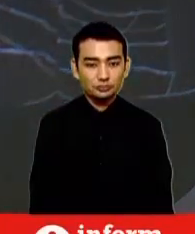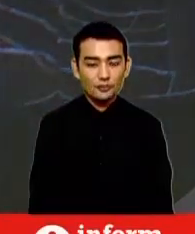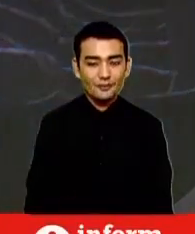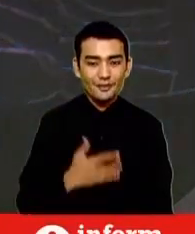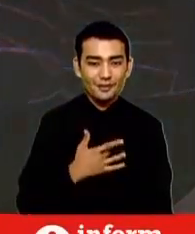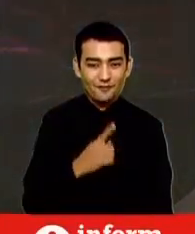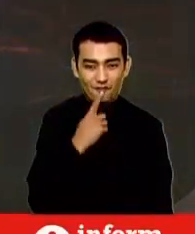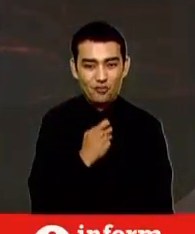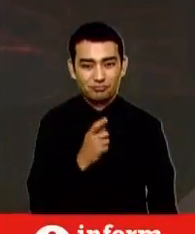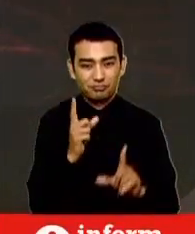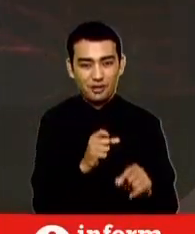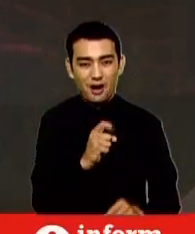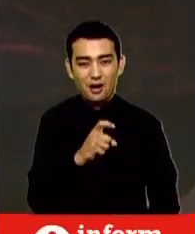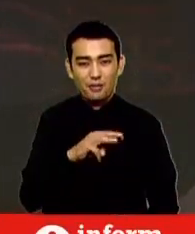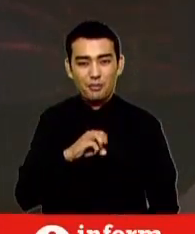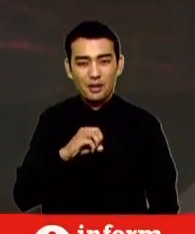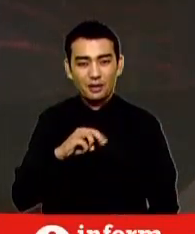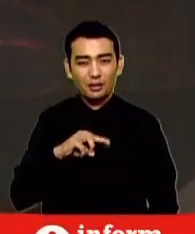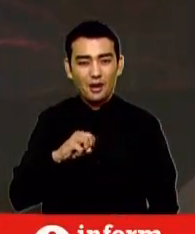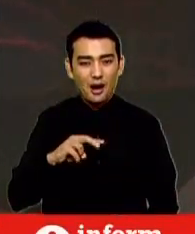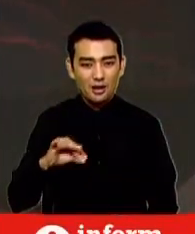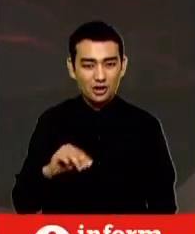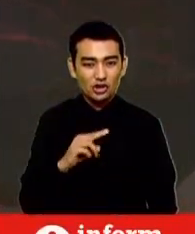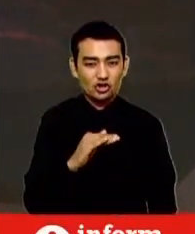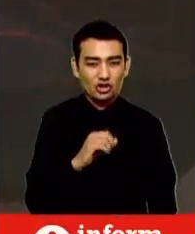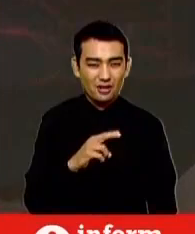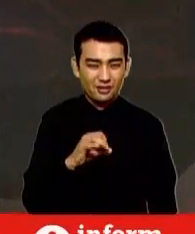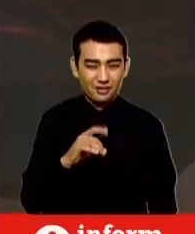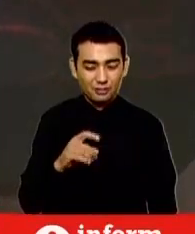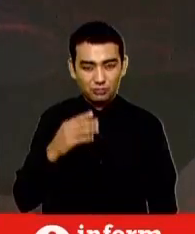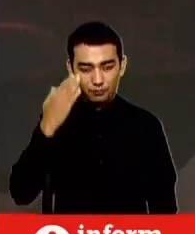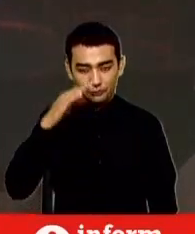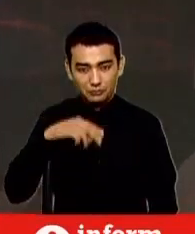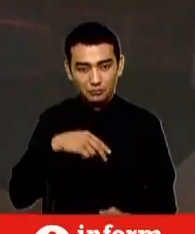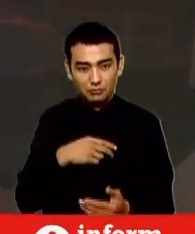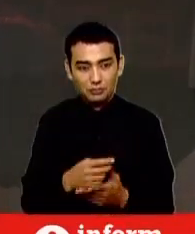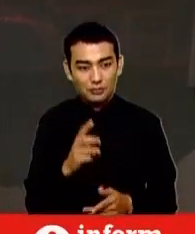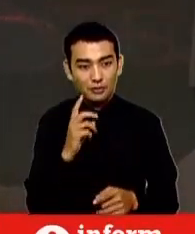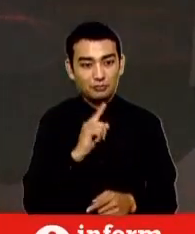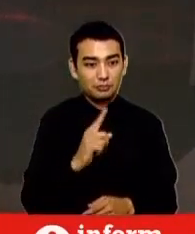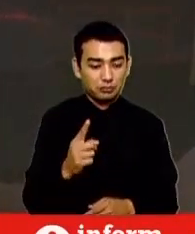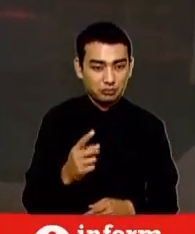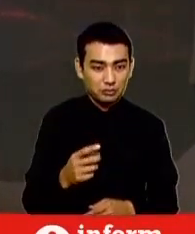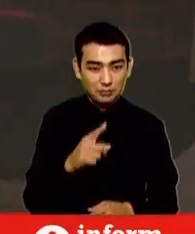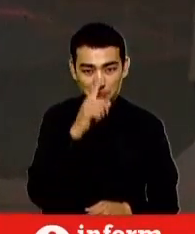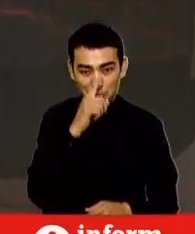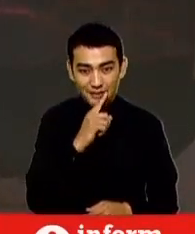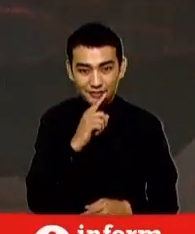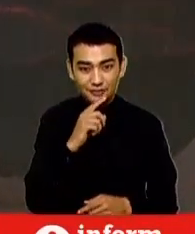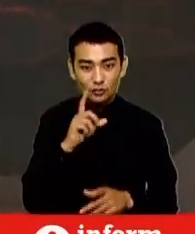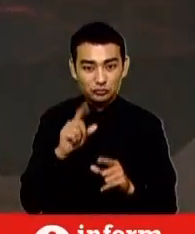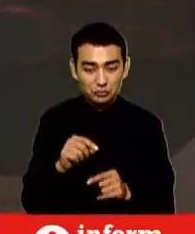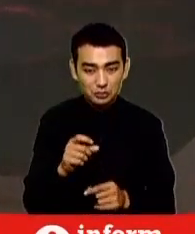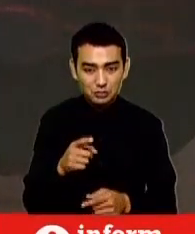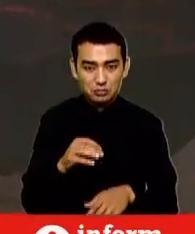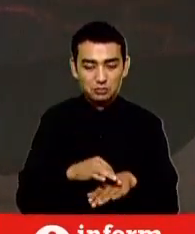Таразда әскерге кеткен Ахметәлі жәдігер ес-түссіз күйде азаматтық борышын өтеп шықпақ. Барғанына ай толмай жатып ауруханаға түскен